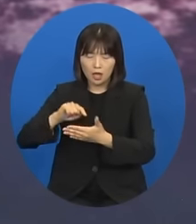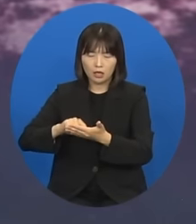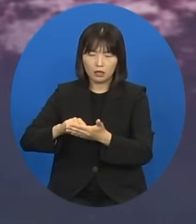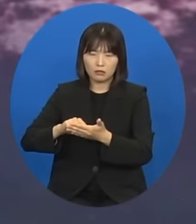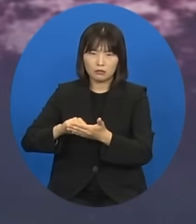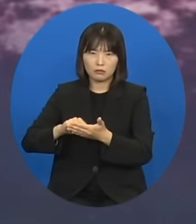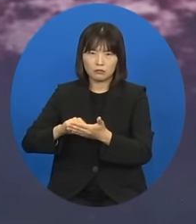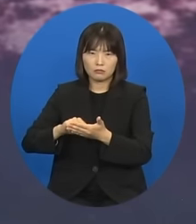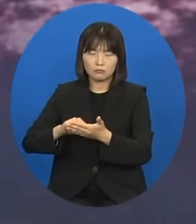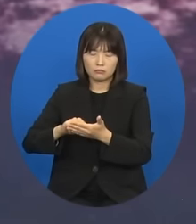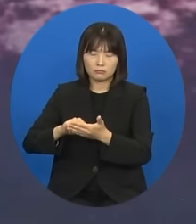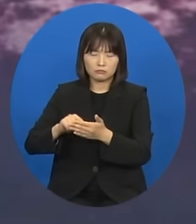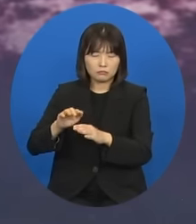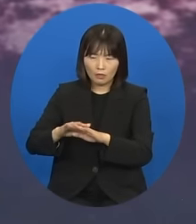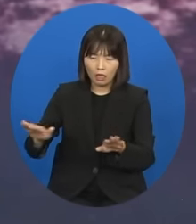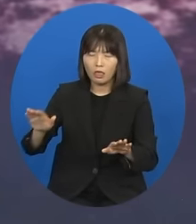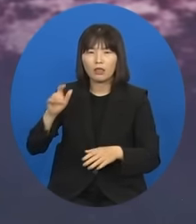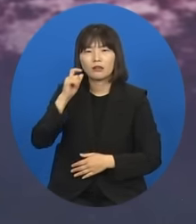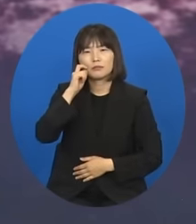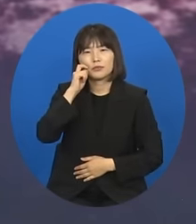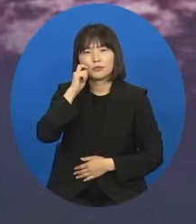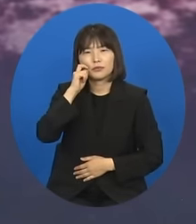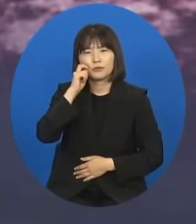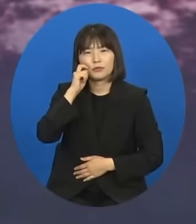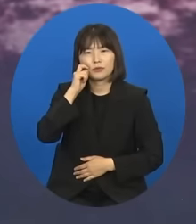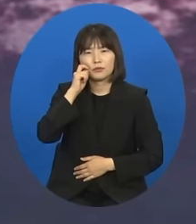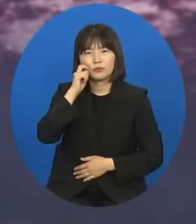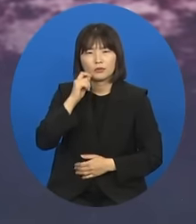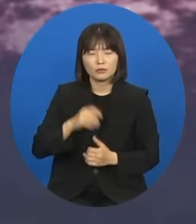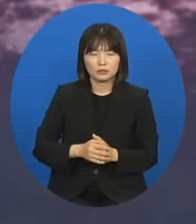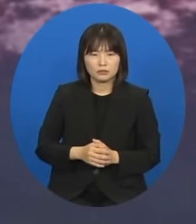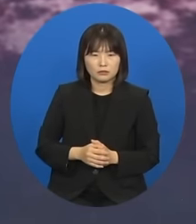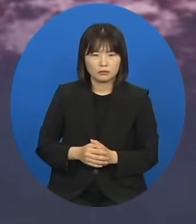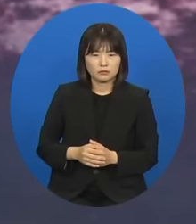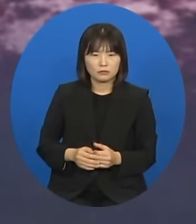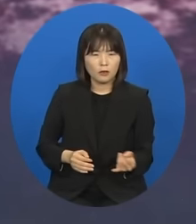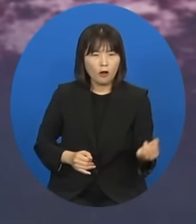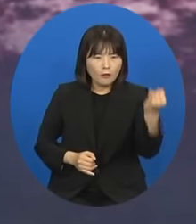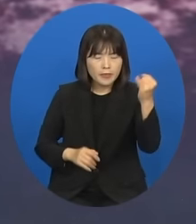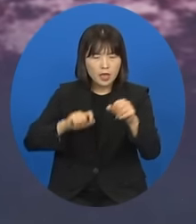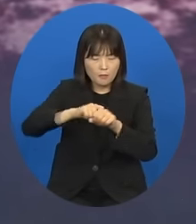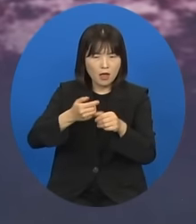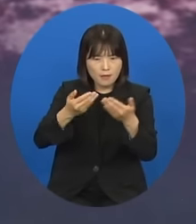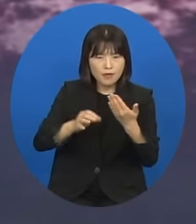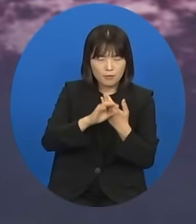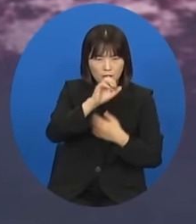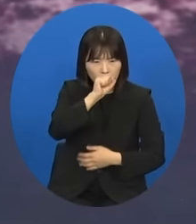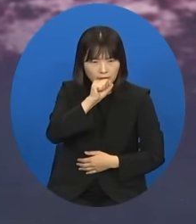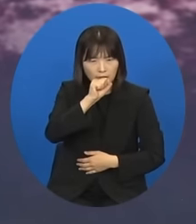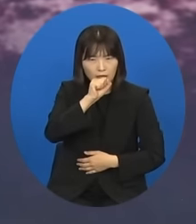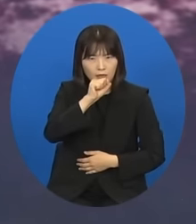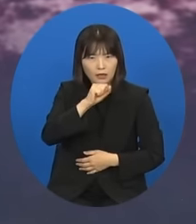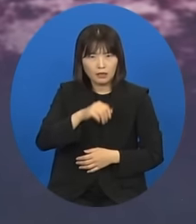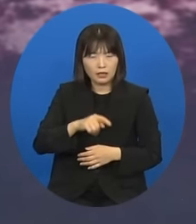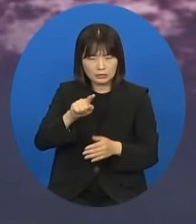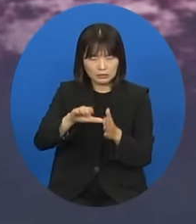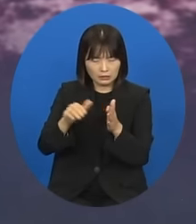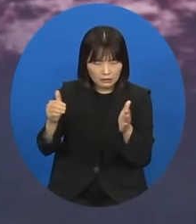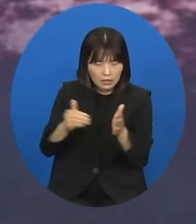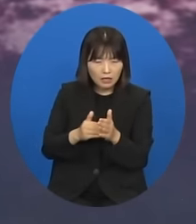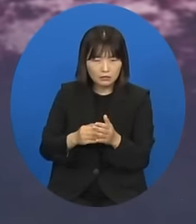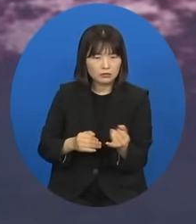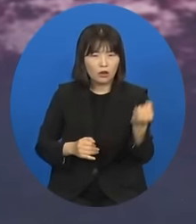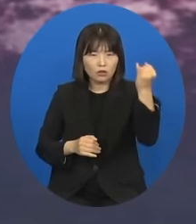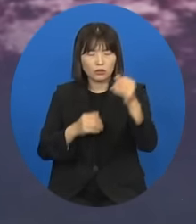않아요 언니가 받아야 될 보응을 받았으면 좋겠다 그때까지도 언니를 용서하지